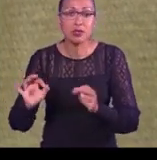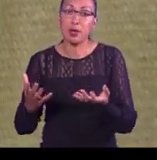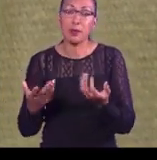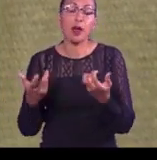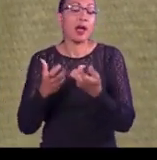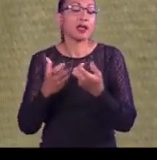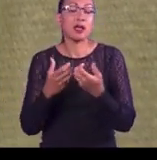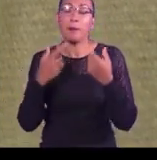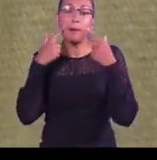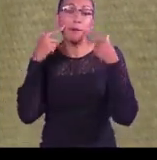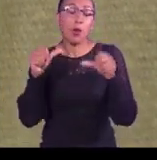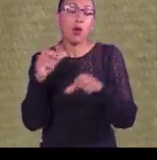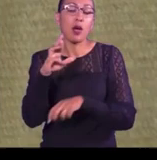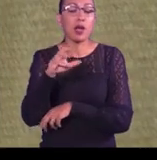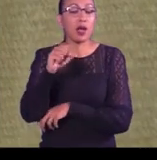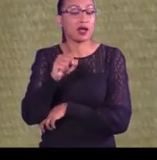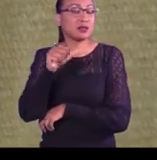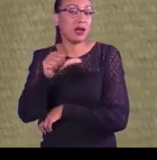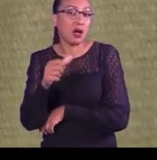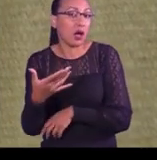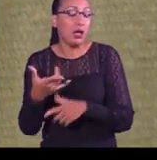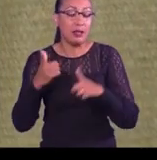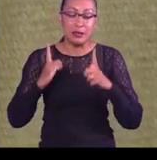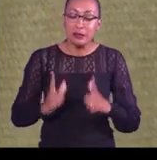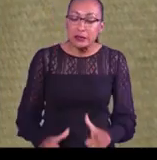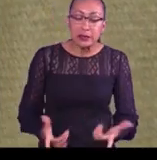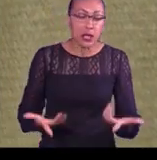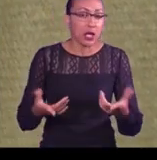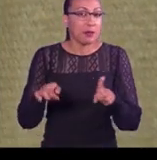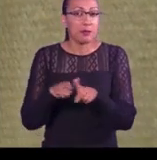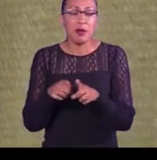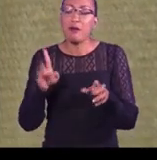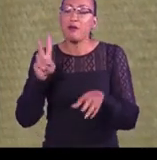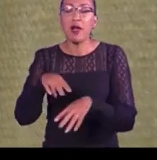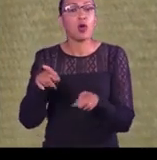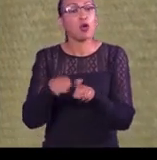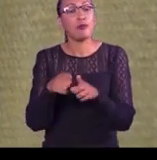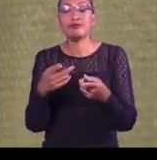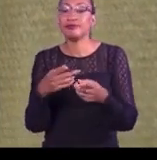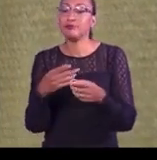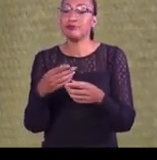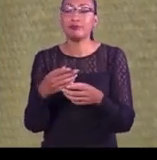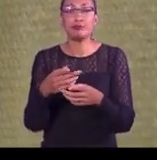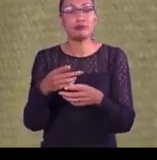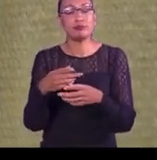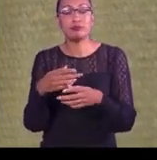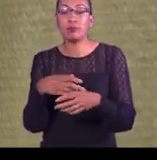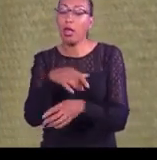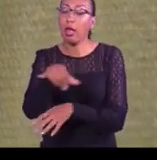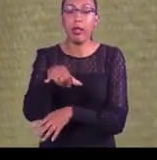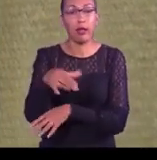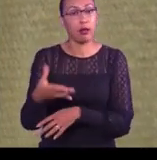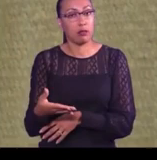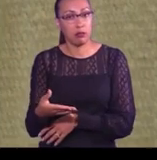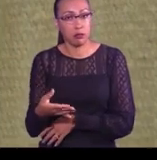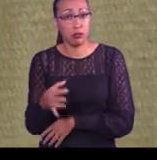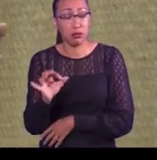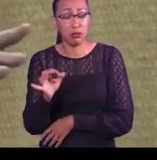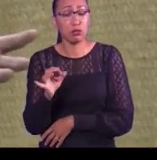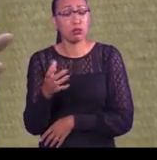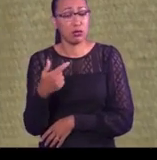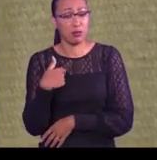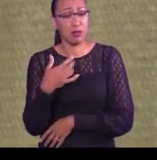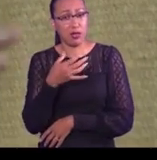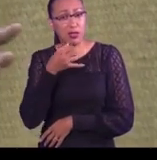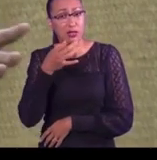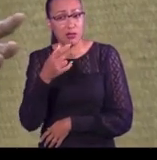exemple, les lycées, ça a été un exemple à un moment donné. C'est une sorte de couillonnage. Attribuer, oui, j'ai eu le courage avec Victorin